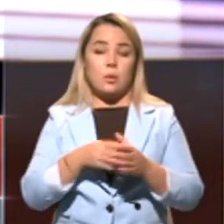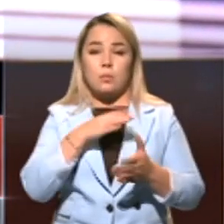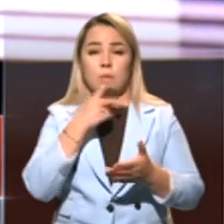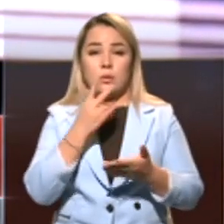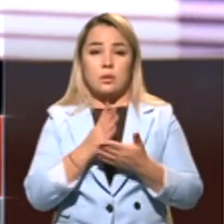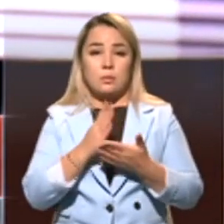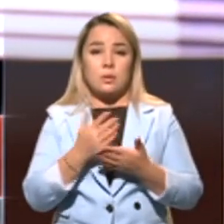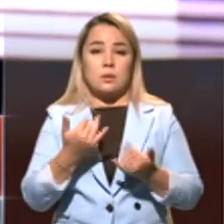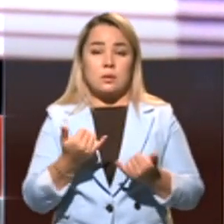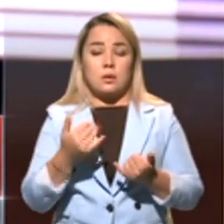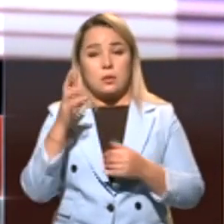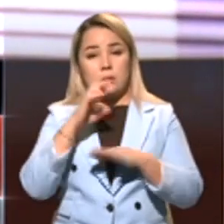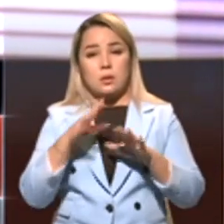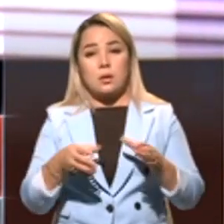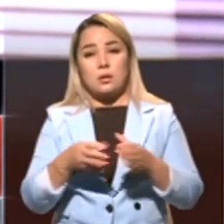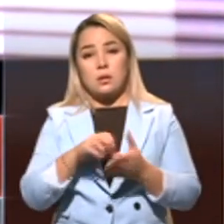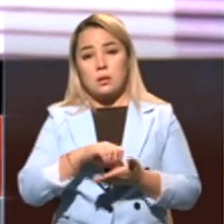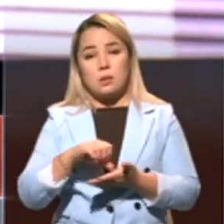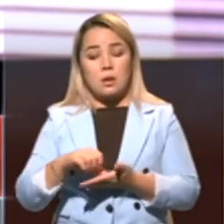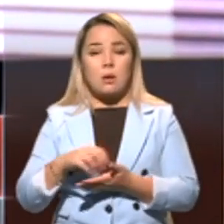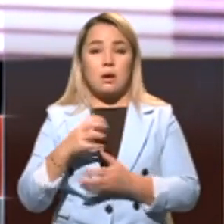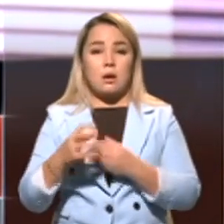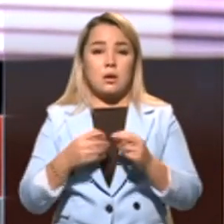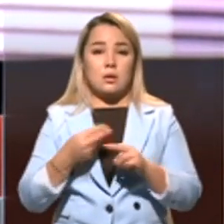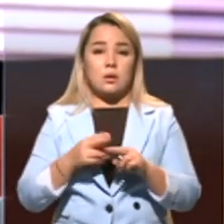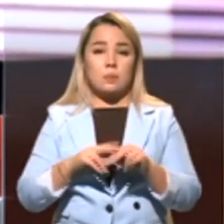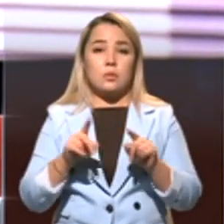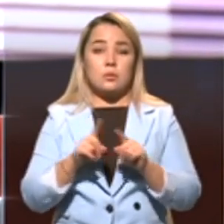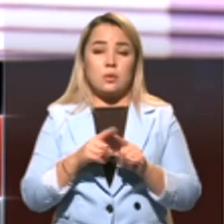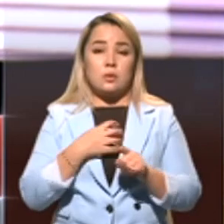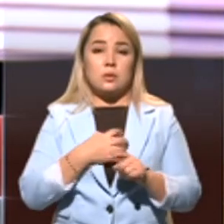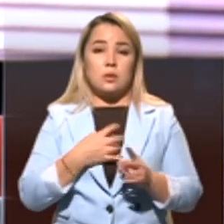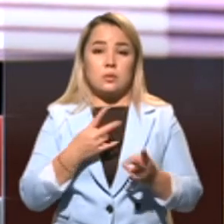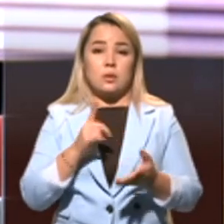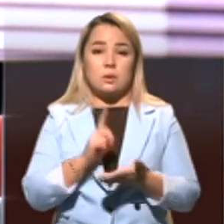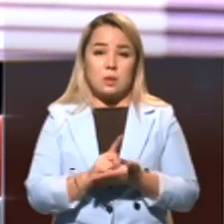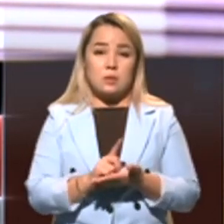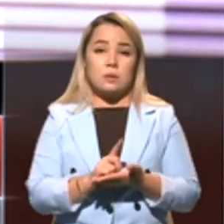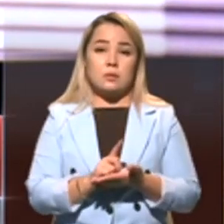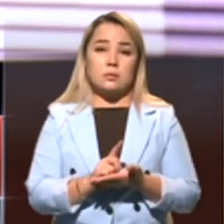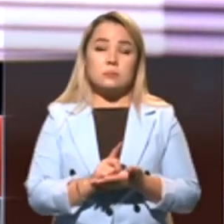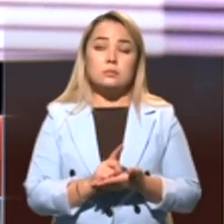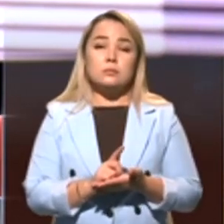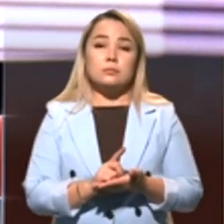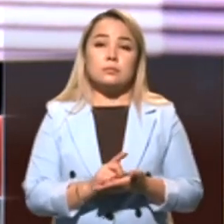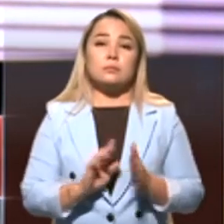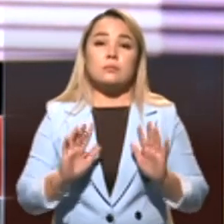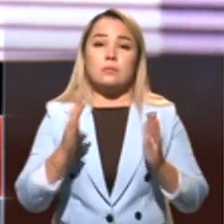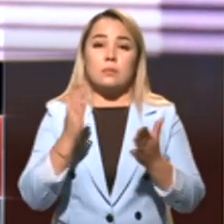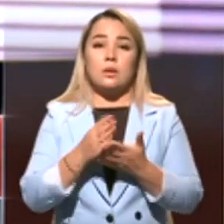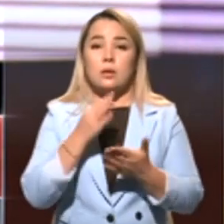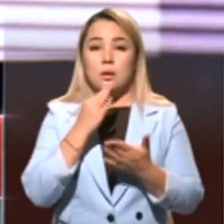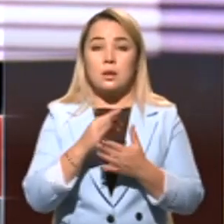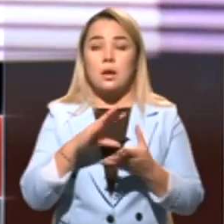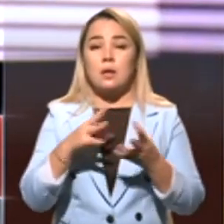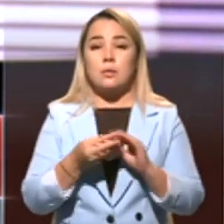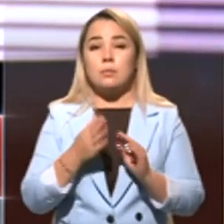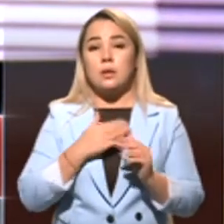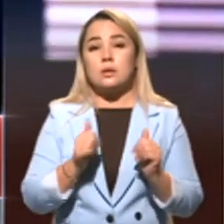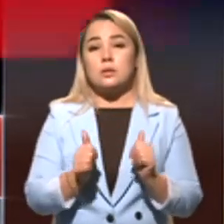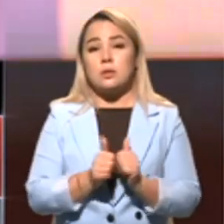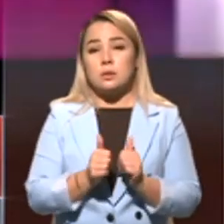жерде еліміз үшін де, әлем үшін де бұл керек. Өйткені жаңағы оқиғалардан кейін жалпы